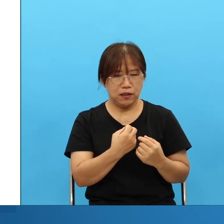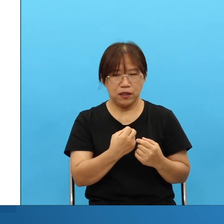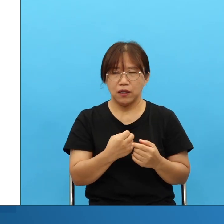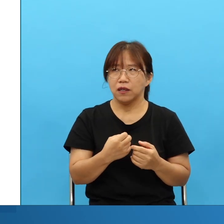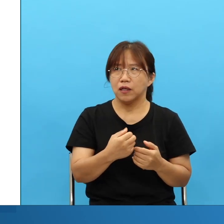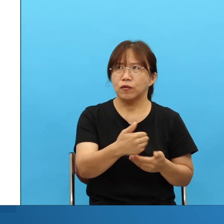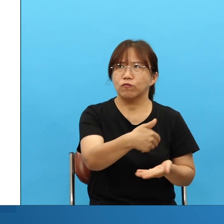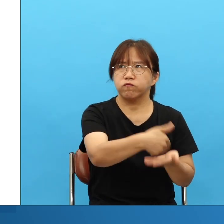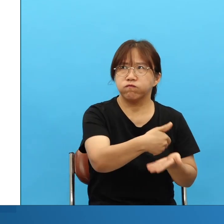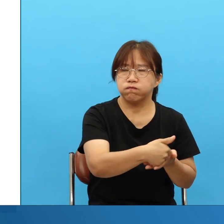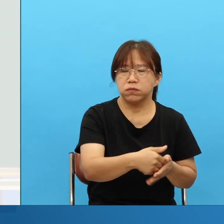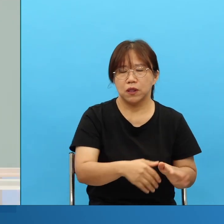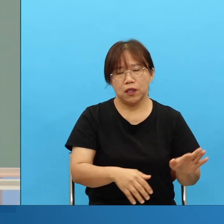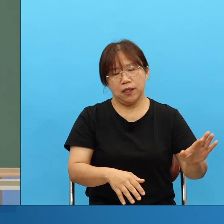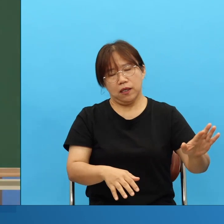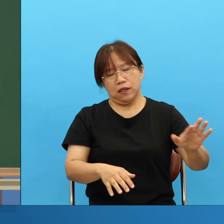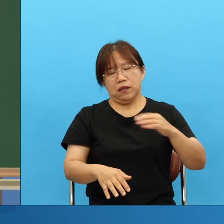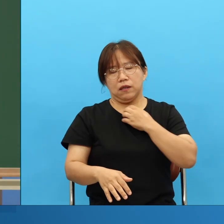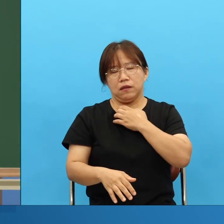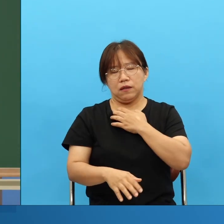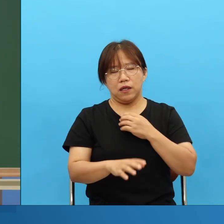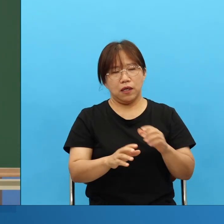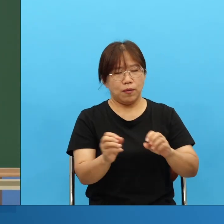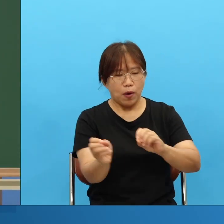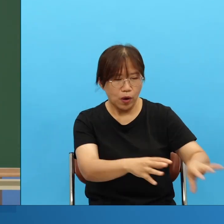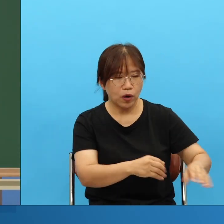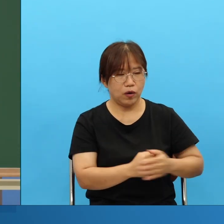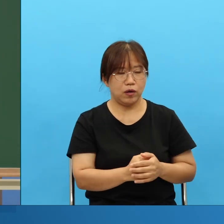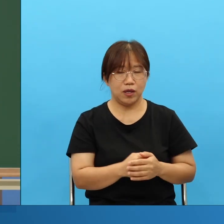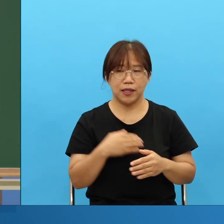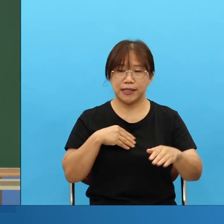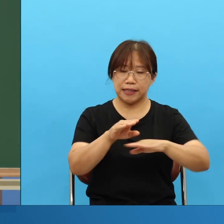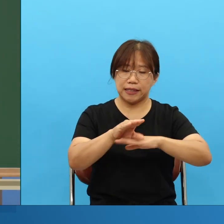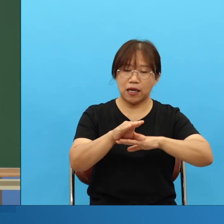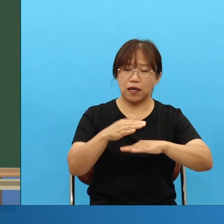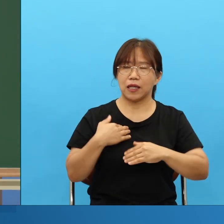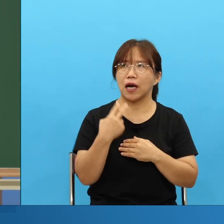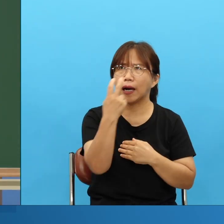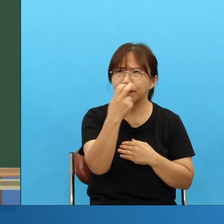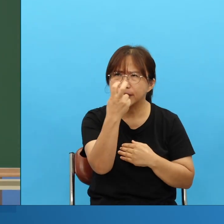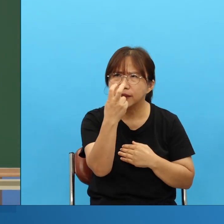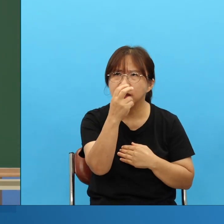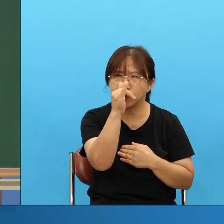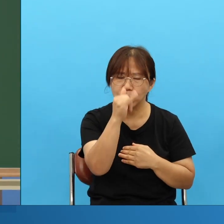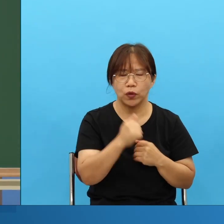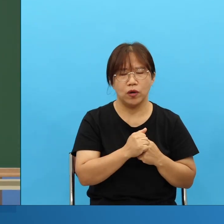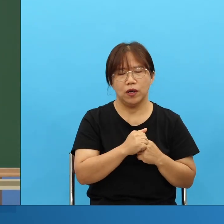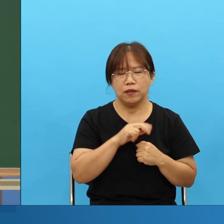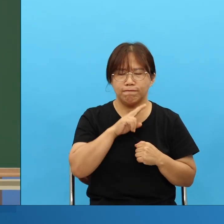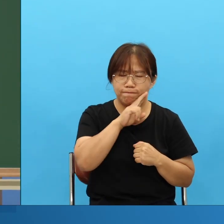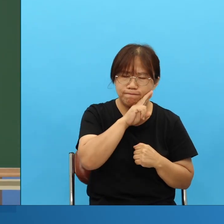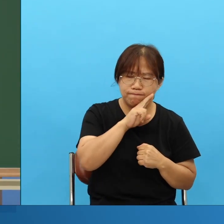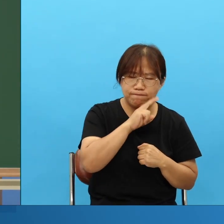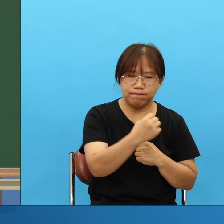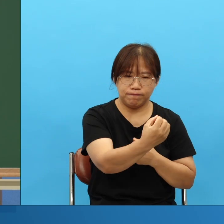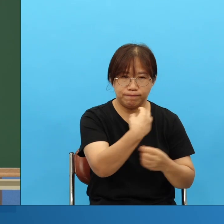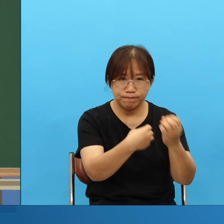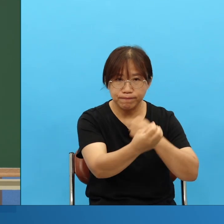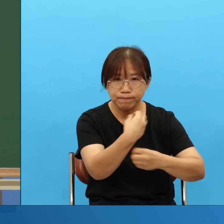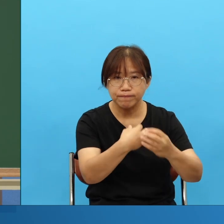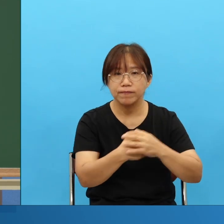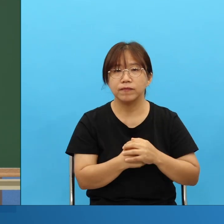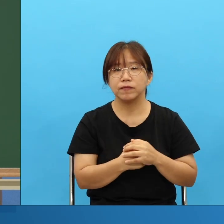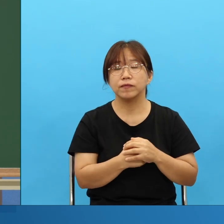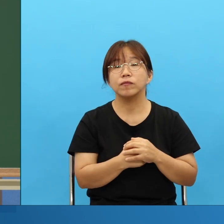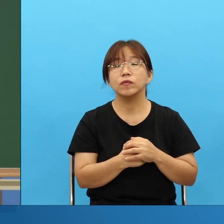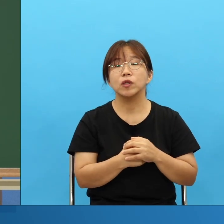버려라. 버려도 차 안에 감시망이 다 있다는 거예요. 그리고 본인이 이 달서구에서 수성구로 탁 넘어가면